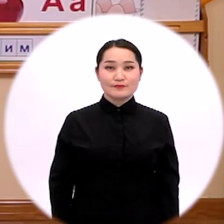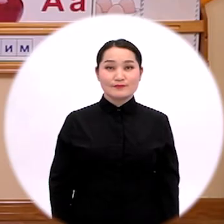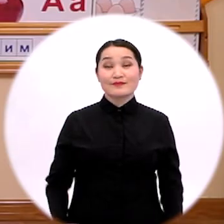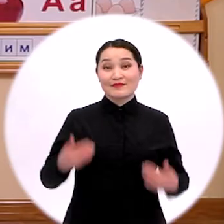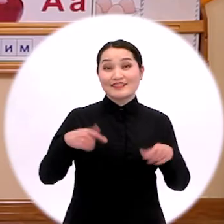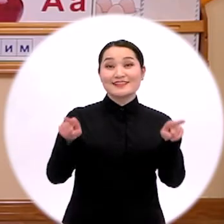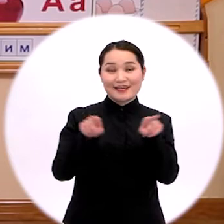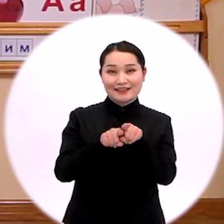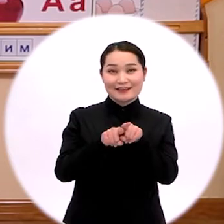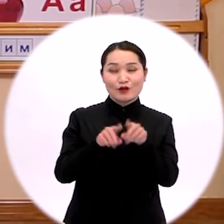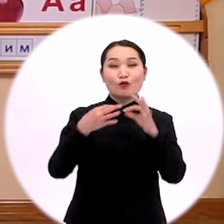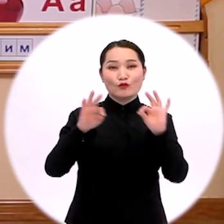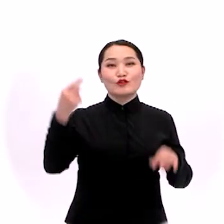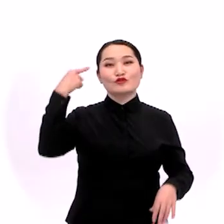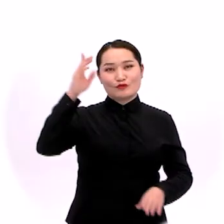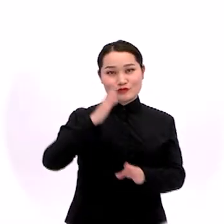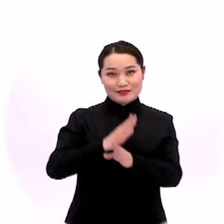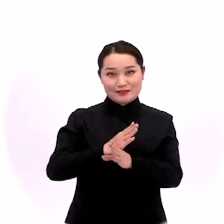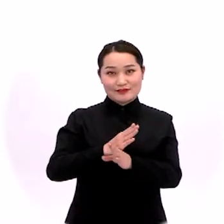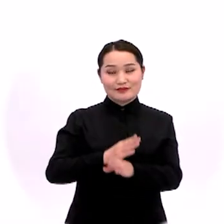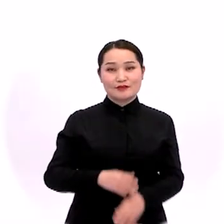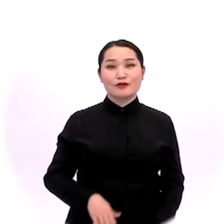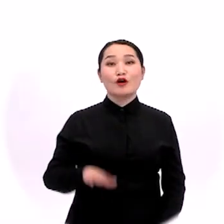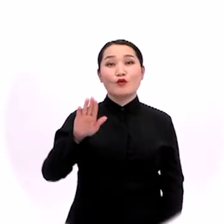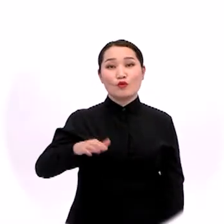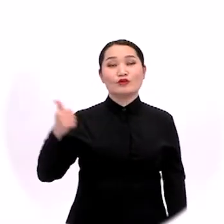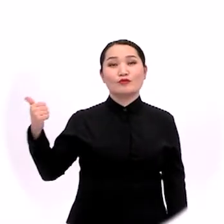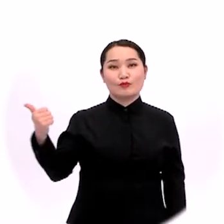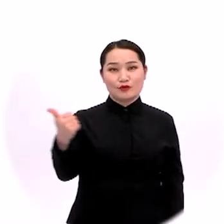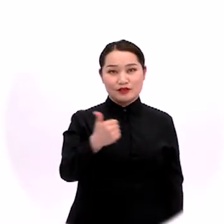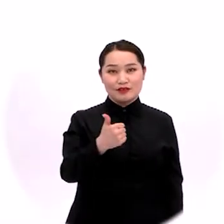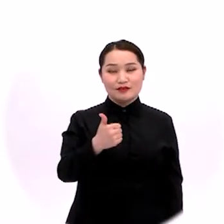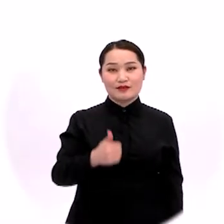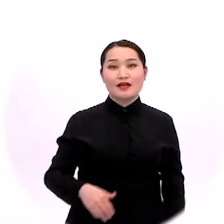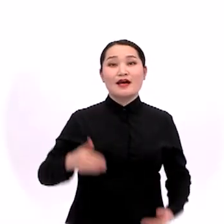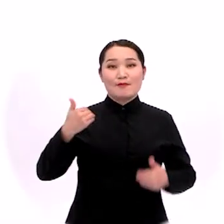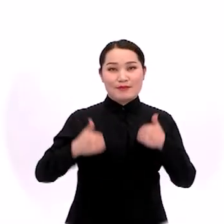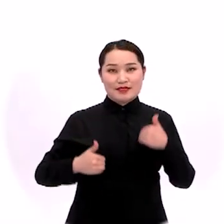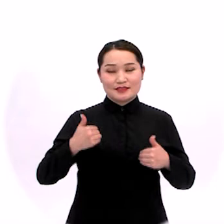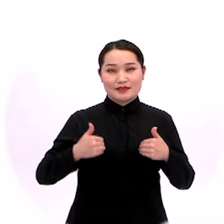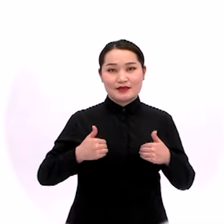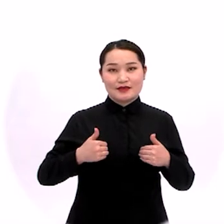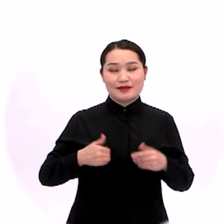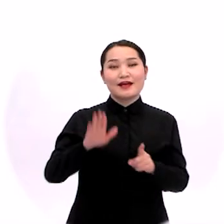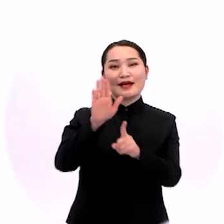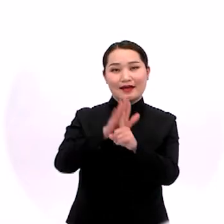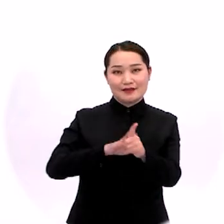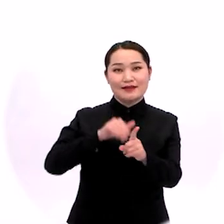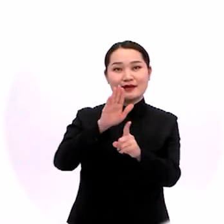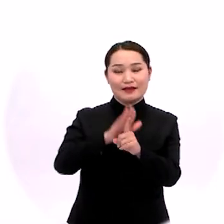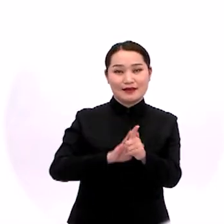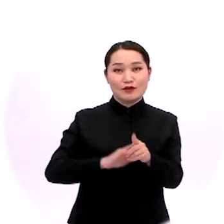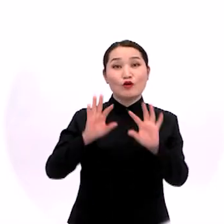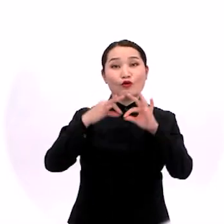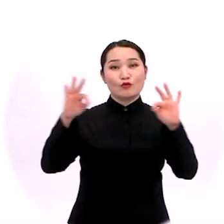Мөн өгүүлбэр зохиосон байгаа. Хүүхэд бүхэн багшаа хайрлаарэ